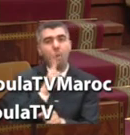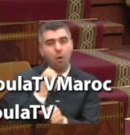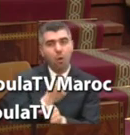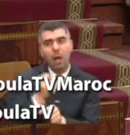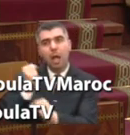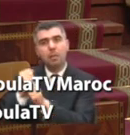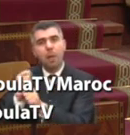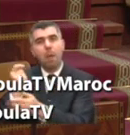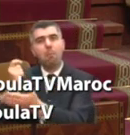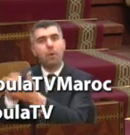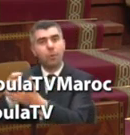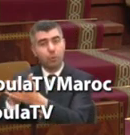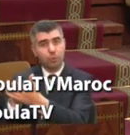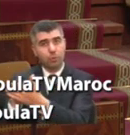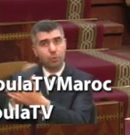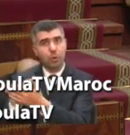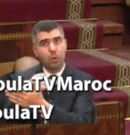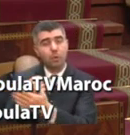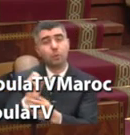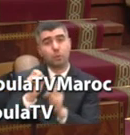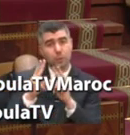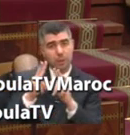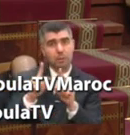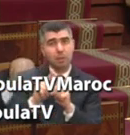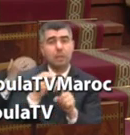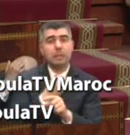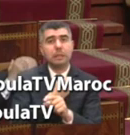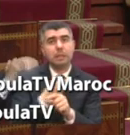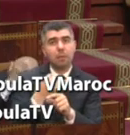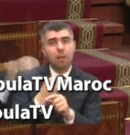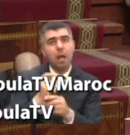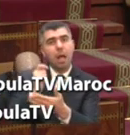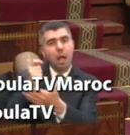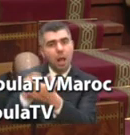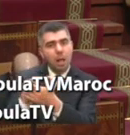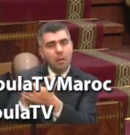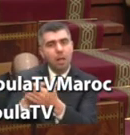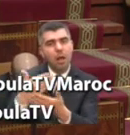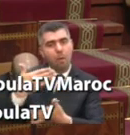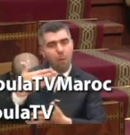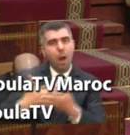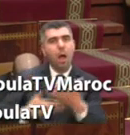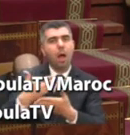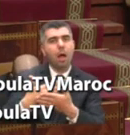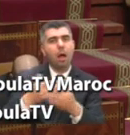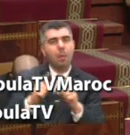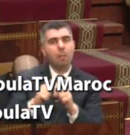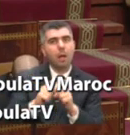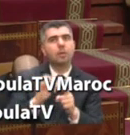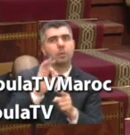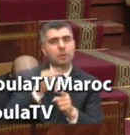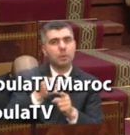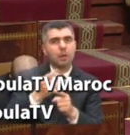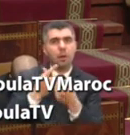كاين في دول اخرى كيدخل الطبيب في قلب المستشفى وكيتخلص وكيعطيك فاكتوره على ذاك الخدمه اللي عطاك وهو